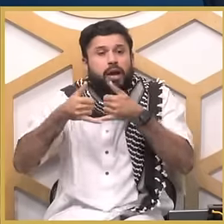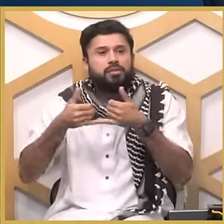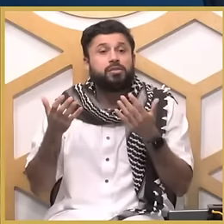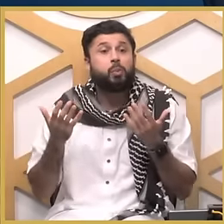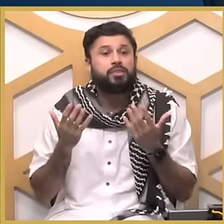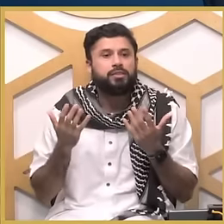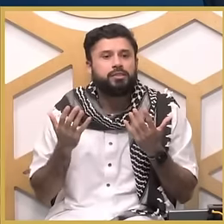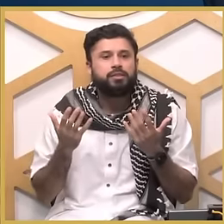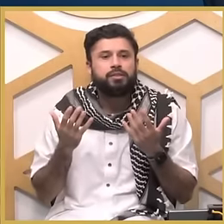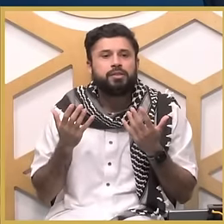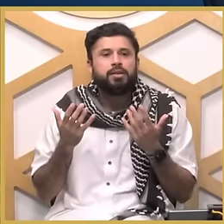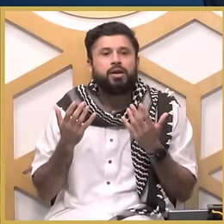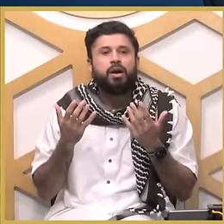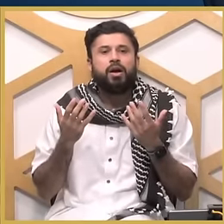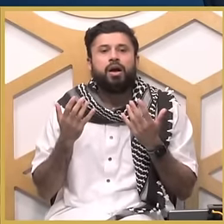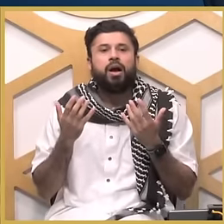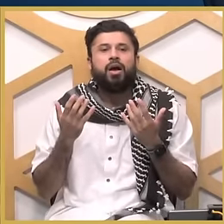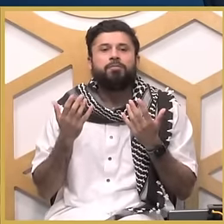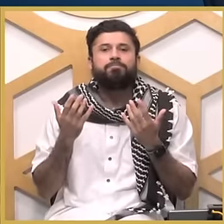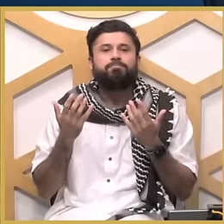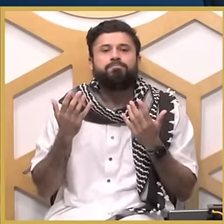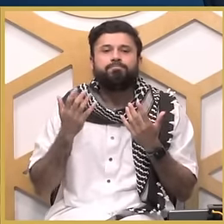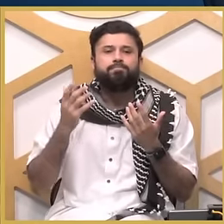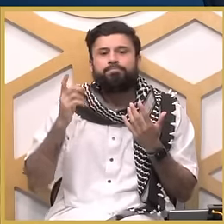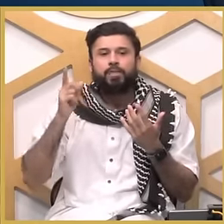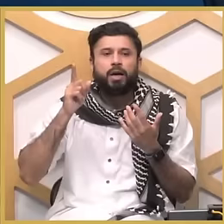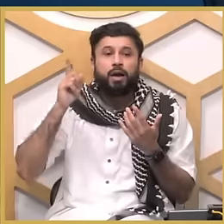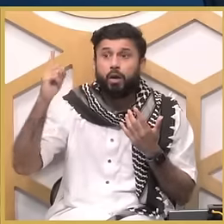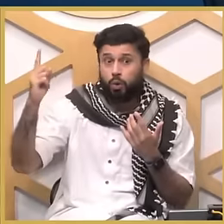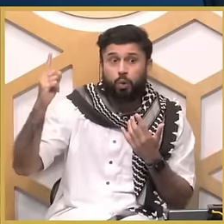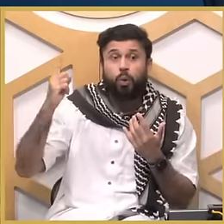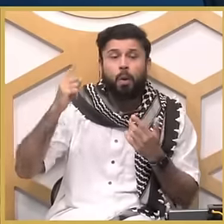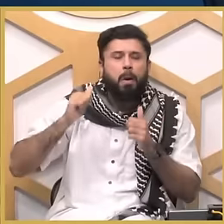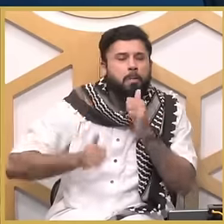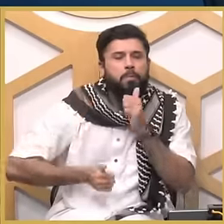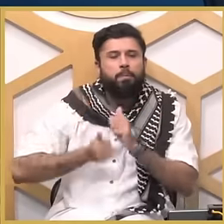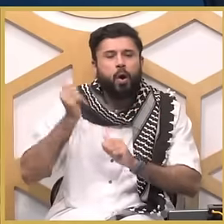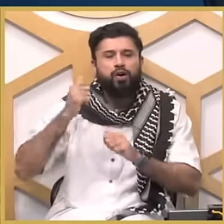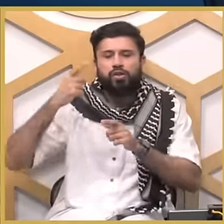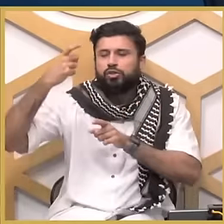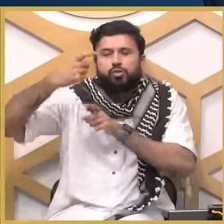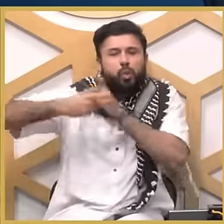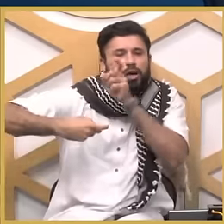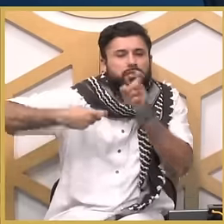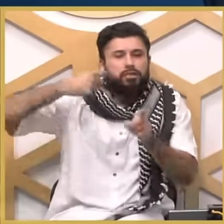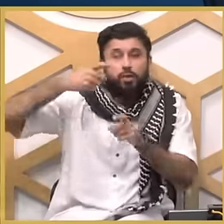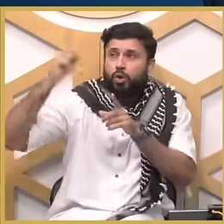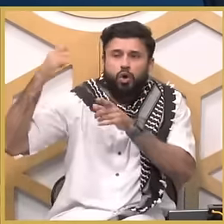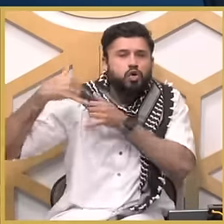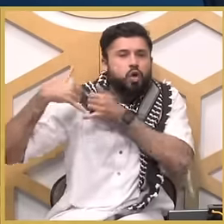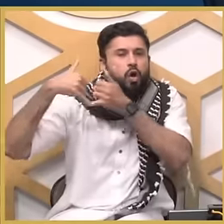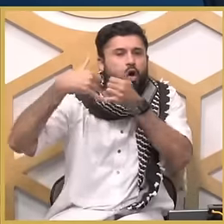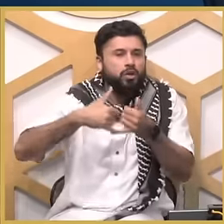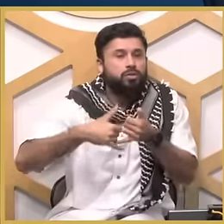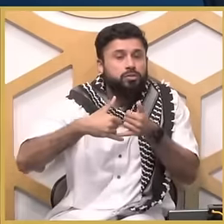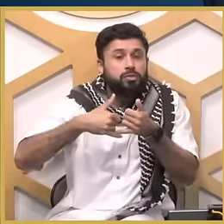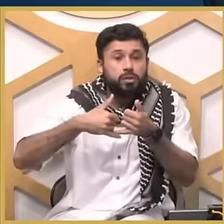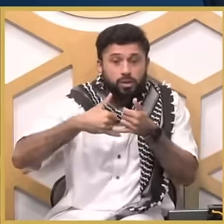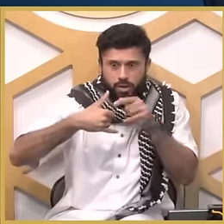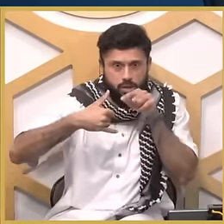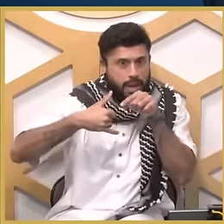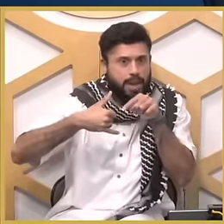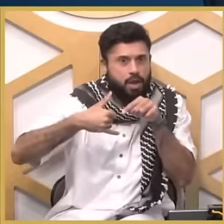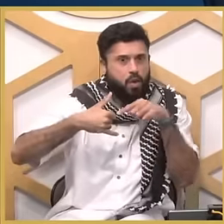wa ta'ala. قال الله تعالى وسوف يؤتي الله المؤمنين أجرا عظيما. Allah shall give the believers a great reward. قال ومنها